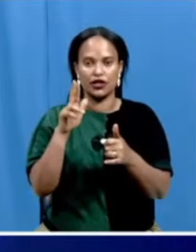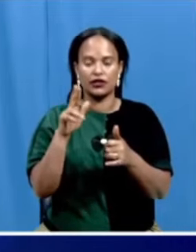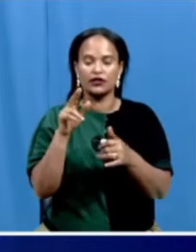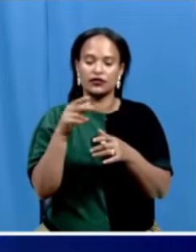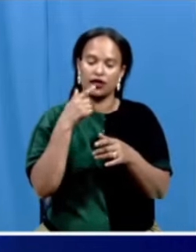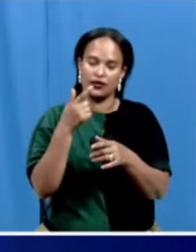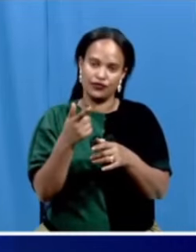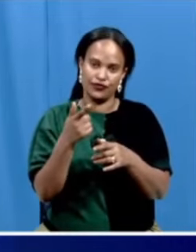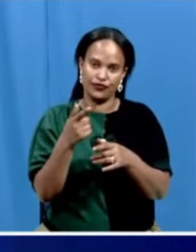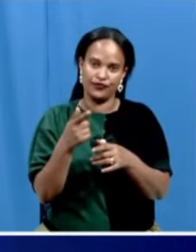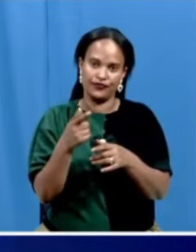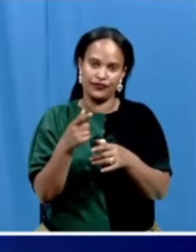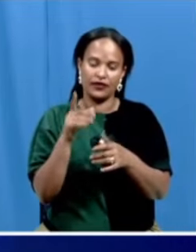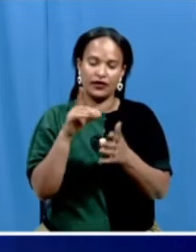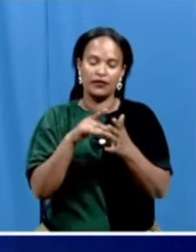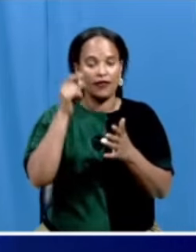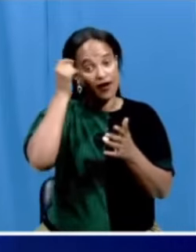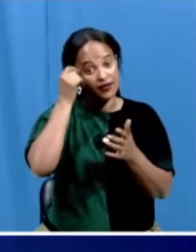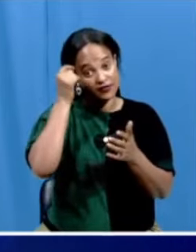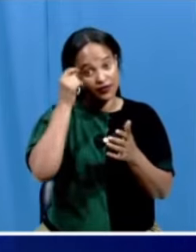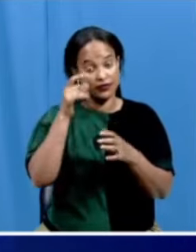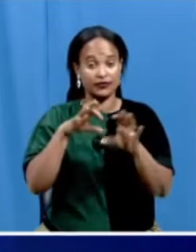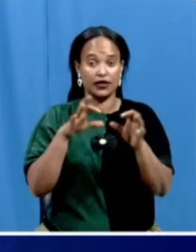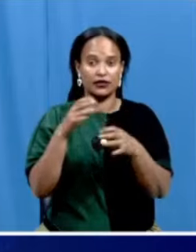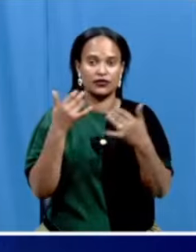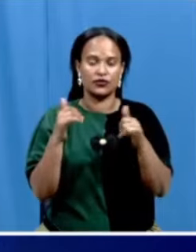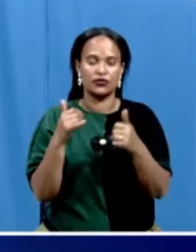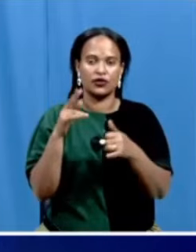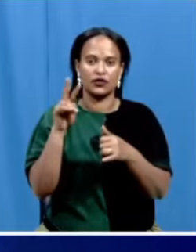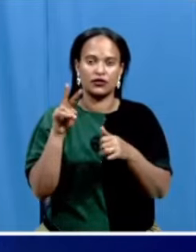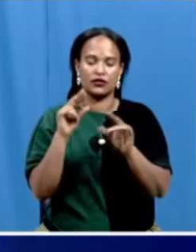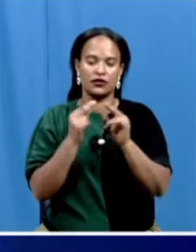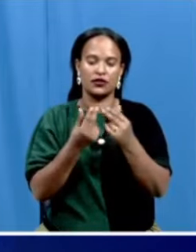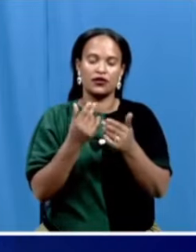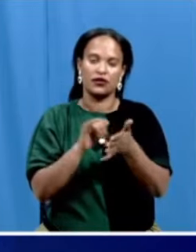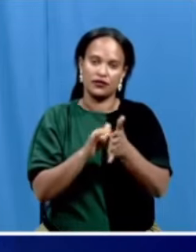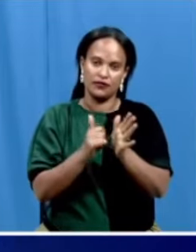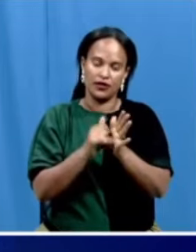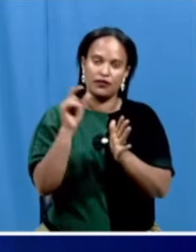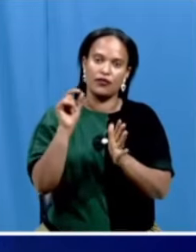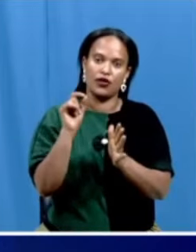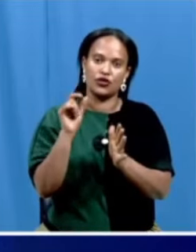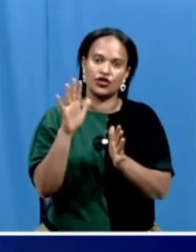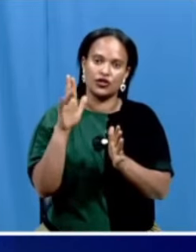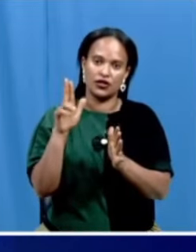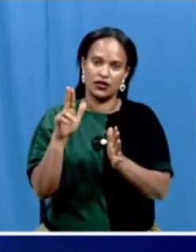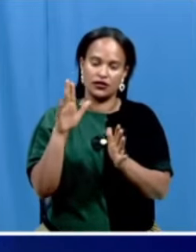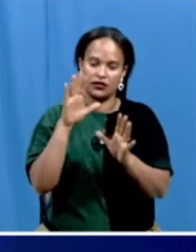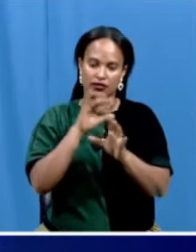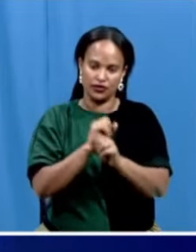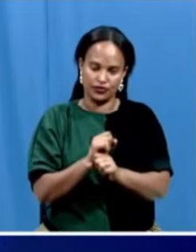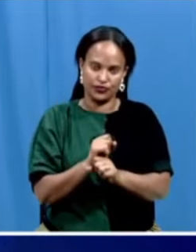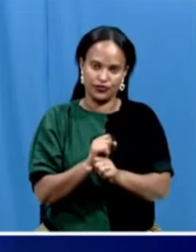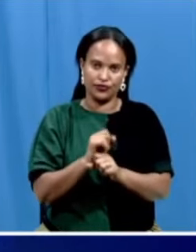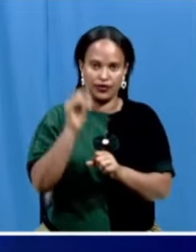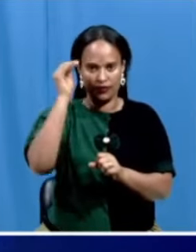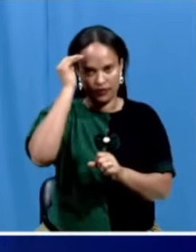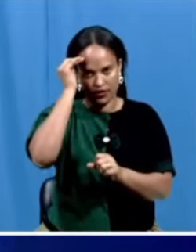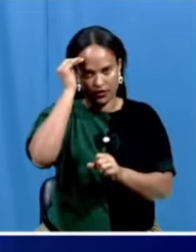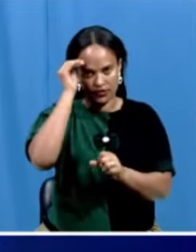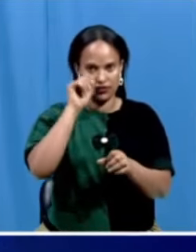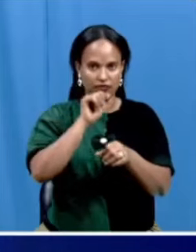ተዛሪቦም ኣሎ። ኣብ ከተማ ዓዲግራት ኣብ ዝተሳለጠ ፀወታ ክልቲኦን ጋንታት ድማ ብዓወት ስሑል ሽረ ተዛዚሙ ኣሎ። ሚክያስ